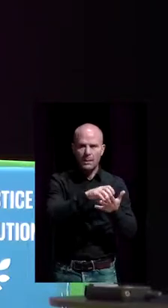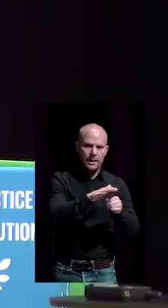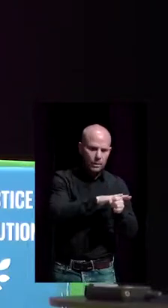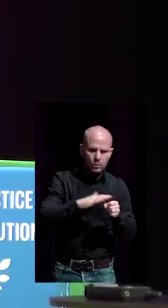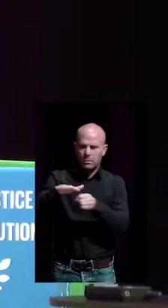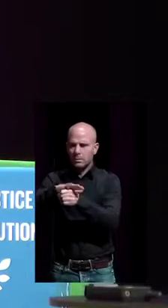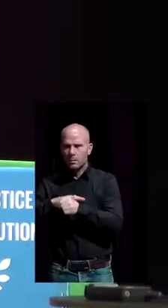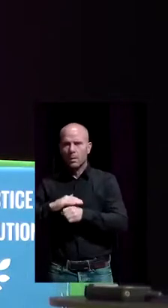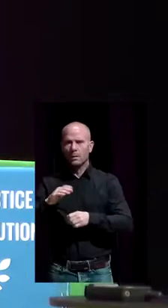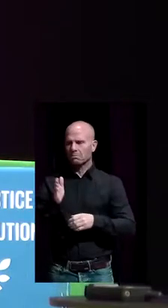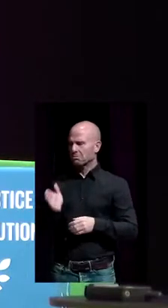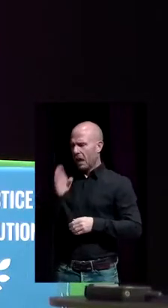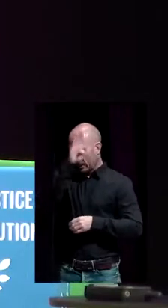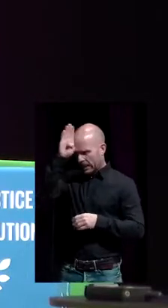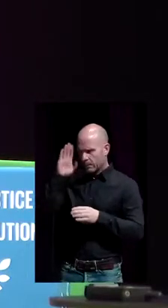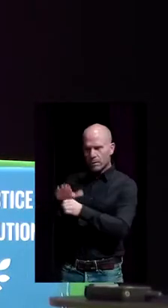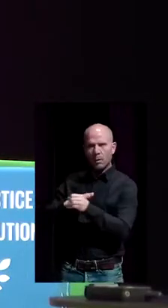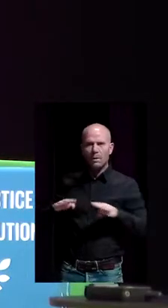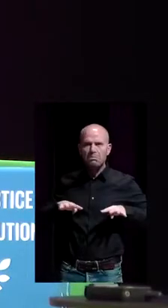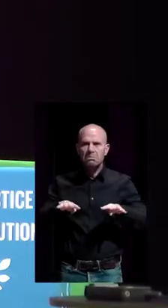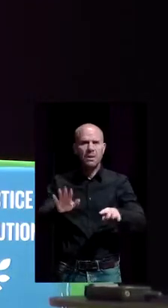enskilda akademiska områdena.